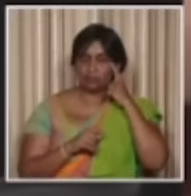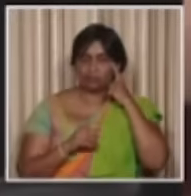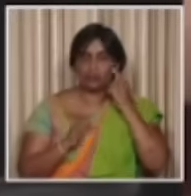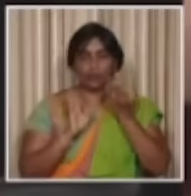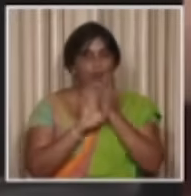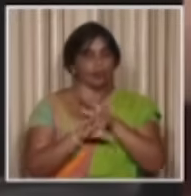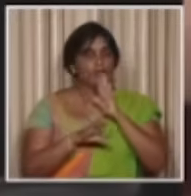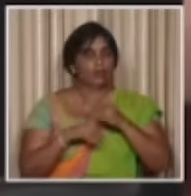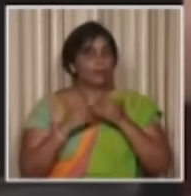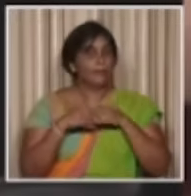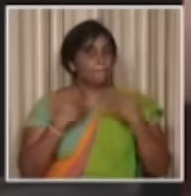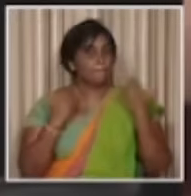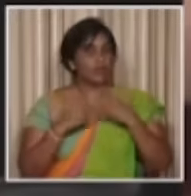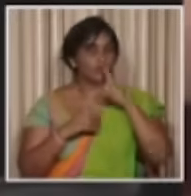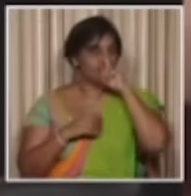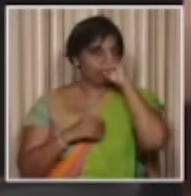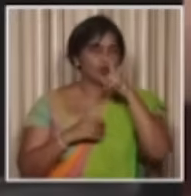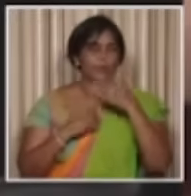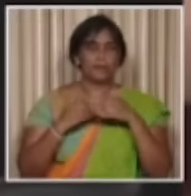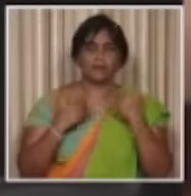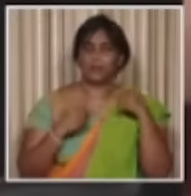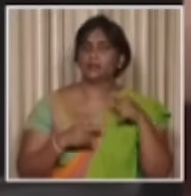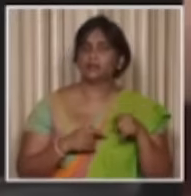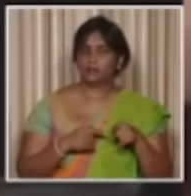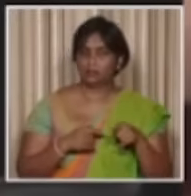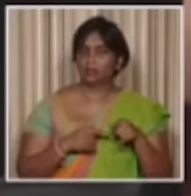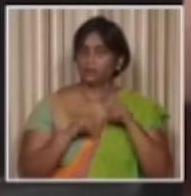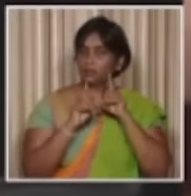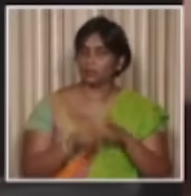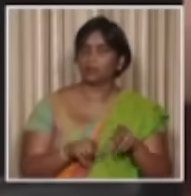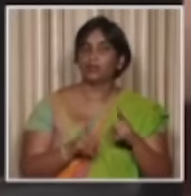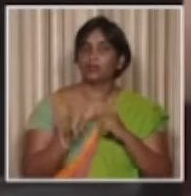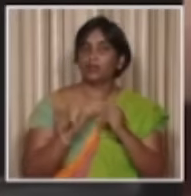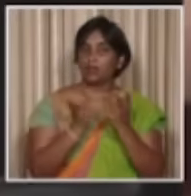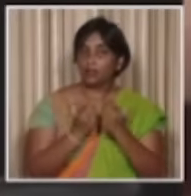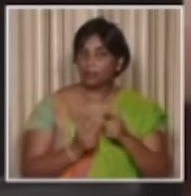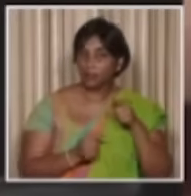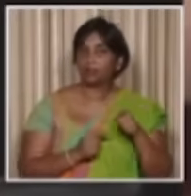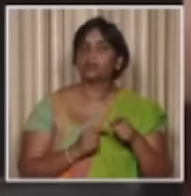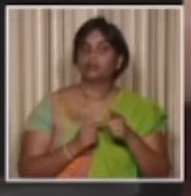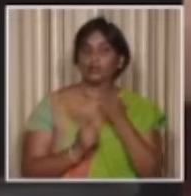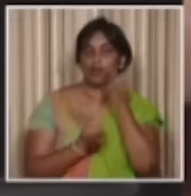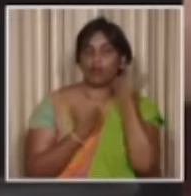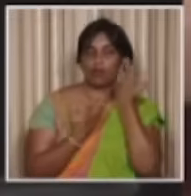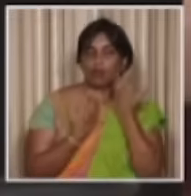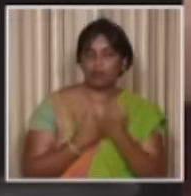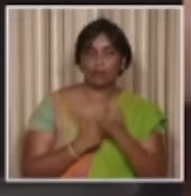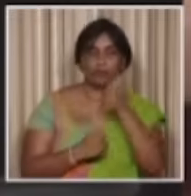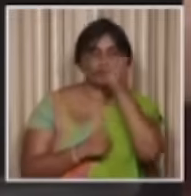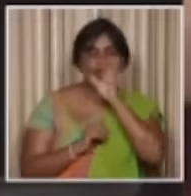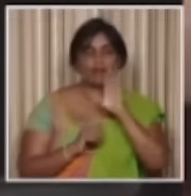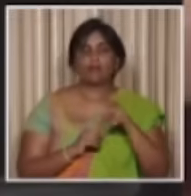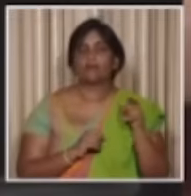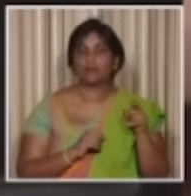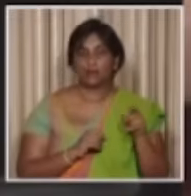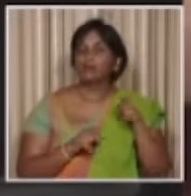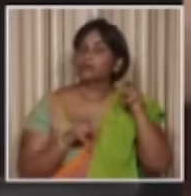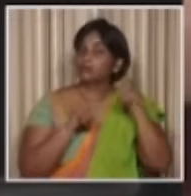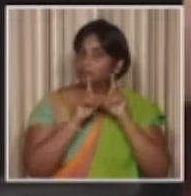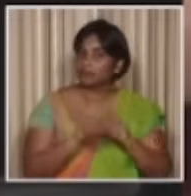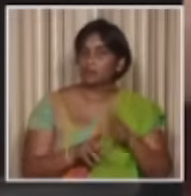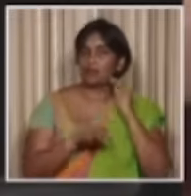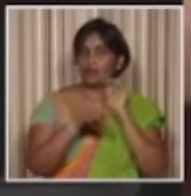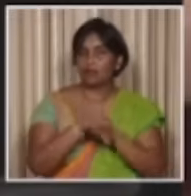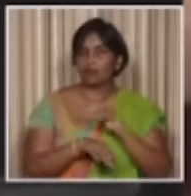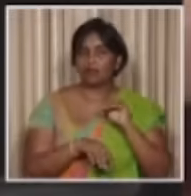පහුගිය දවස්වල පත්‍ර බැලුවොත් සුමාන්ට එක පත්‍රයක තියෙනවා මෙන්න විගණනය නිසා මෙන්න මේව හොයාගත්තා මෙහෙම හොරකම් වෙලා තියෙනවා මෙන්න මේව අහු